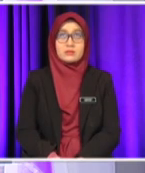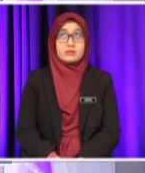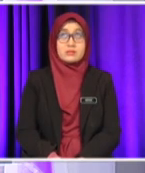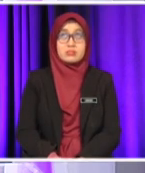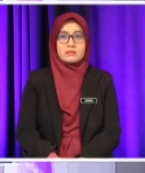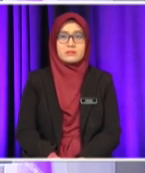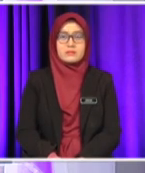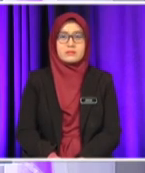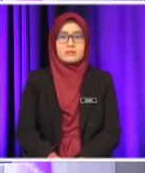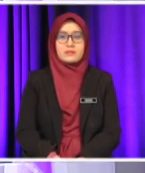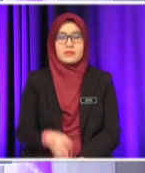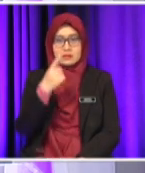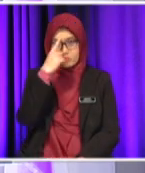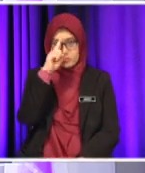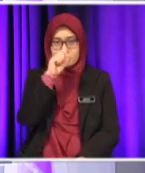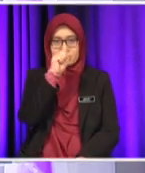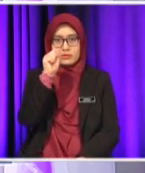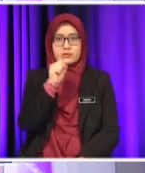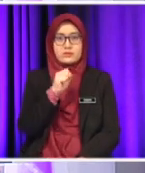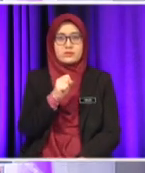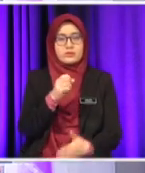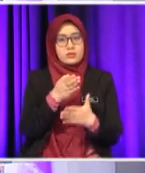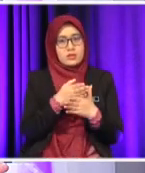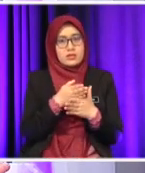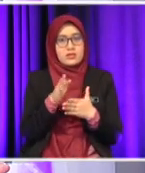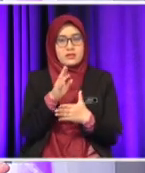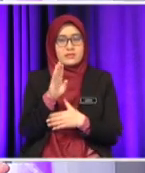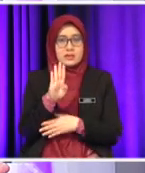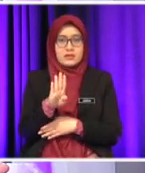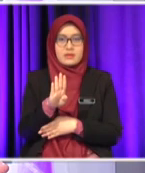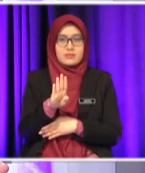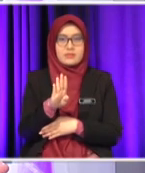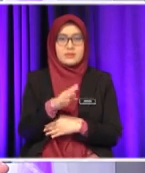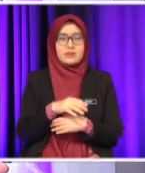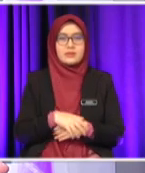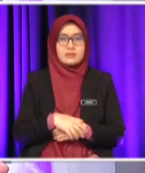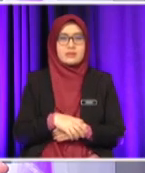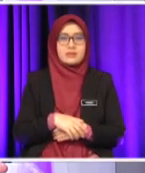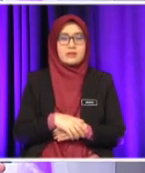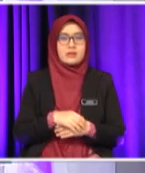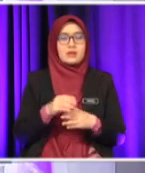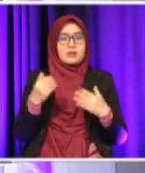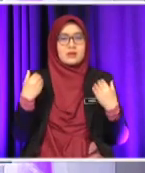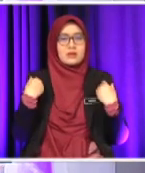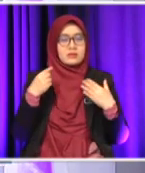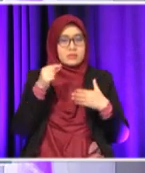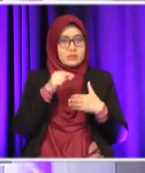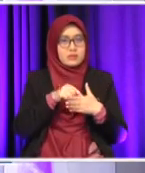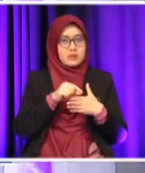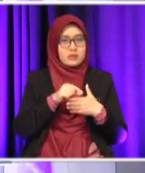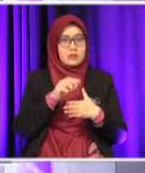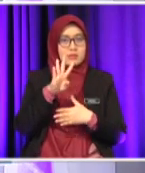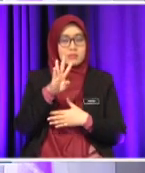untuk soal dan bahagian B agak mencabar juga sebenarnya dengan peruntukan Makkah sebanyak 40 marka tapi